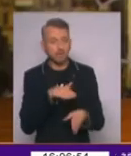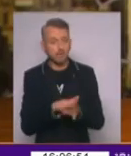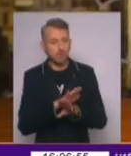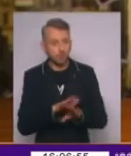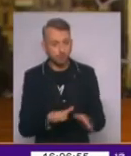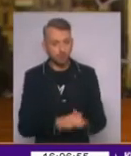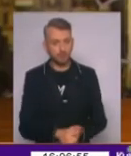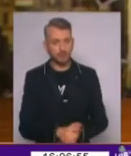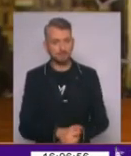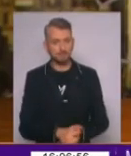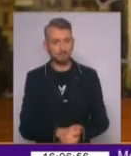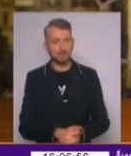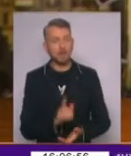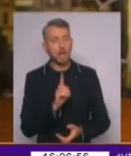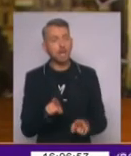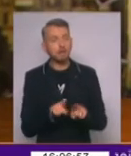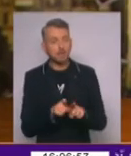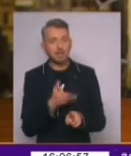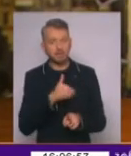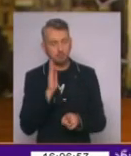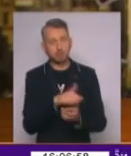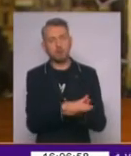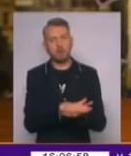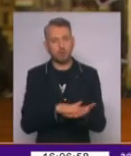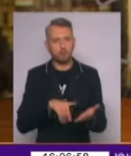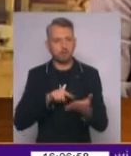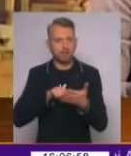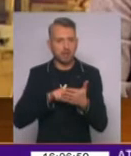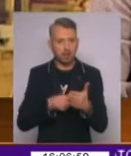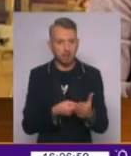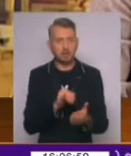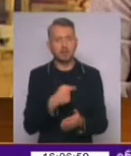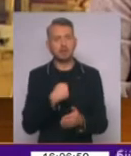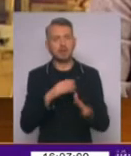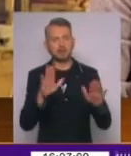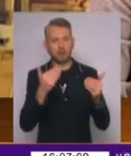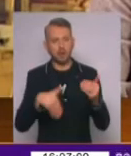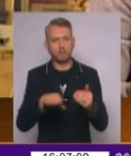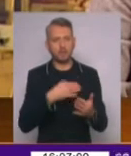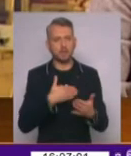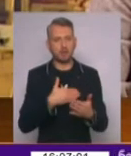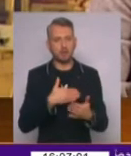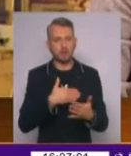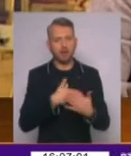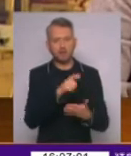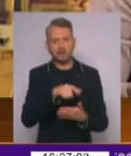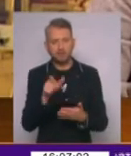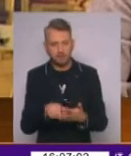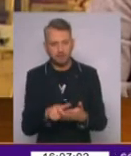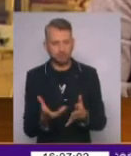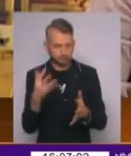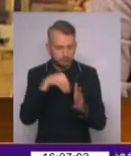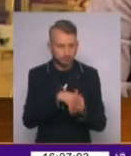виконуються. Але все-таки ми будемо продовжувати наполягати, і я закликаю всіх громадських активістів приєднуватись до